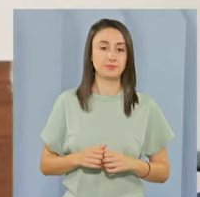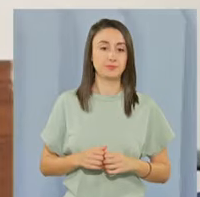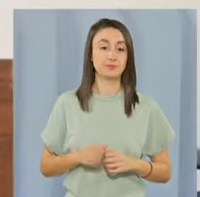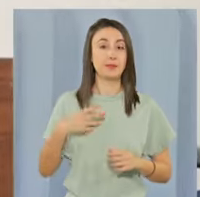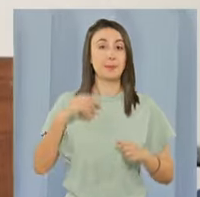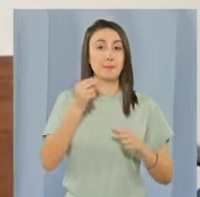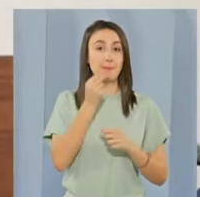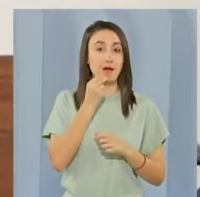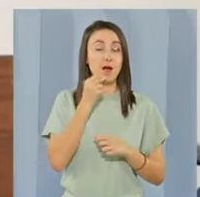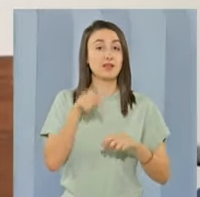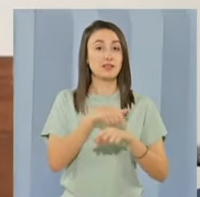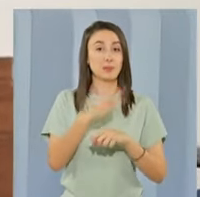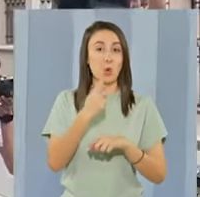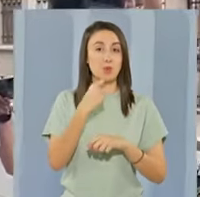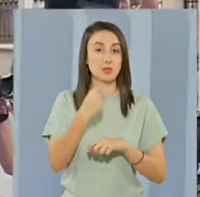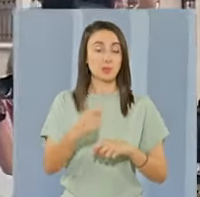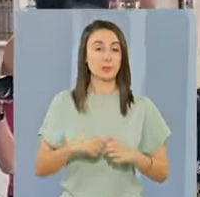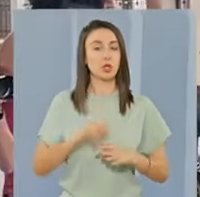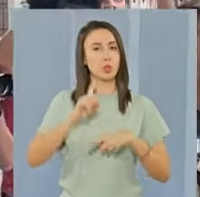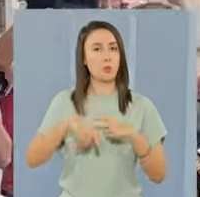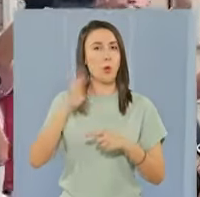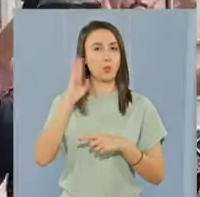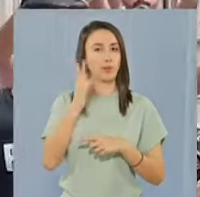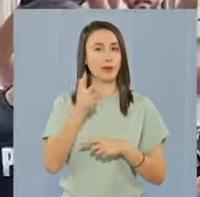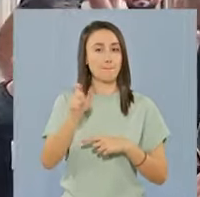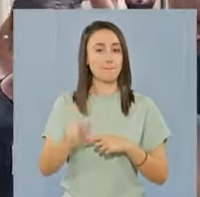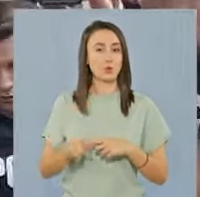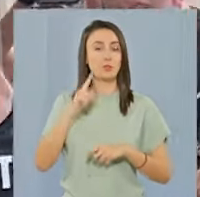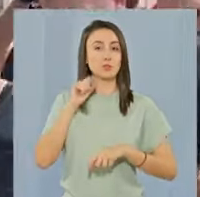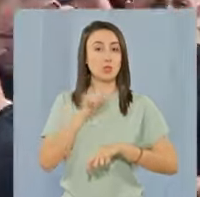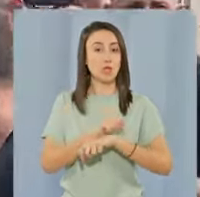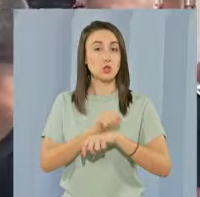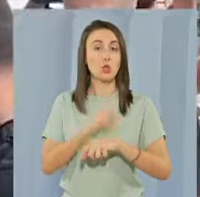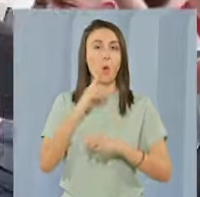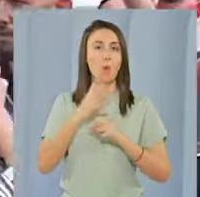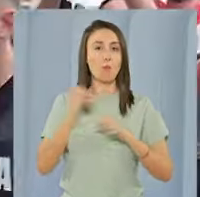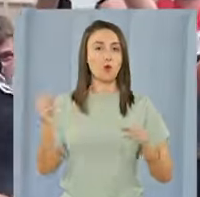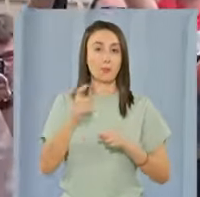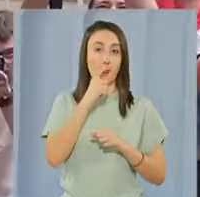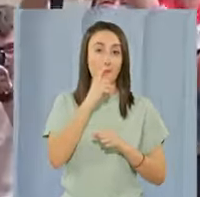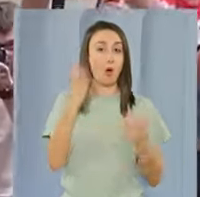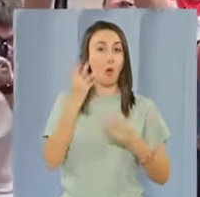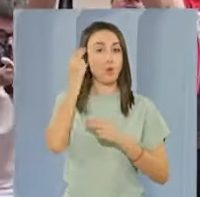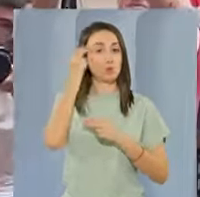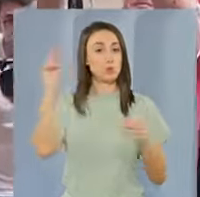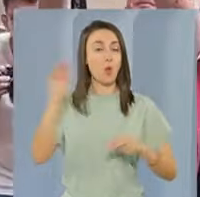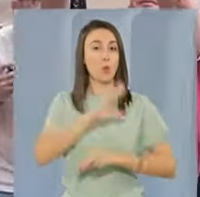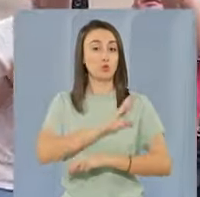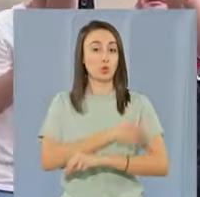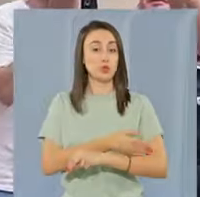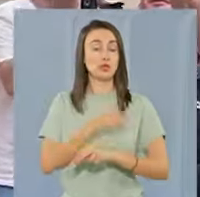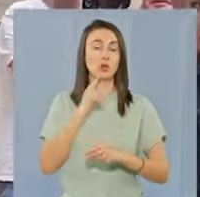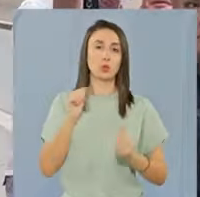nu i s-a dat mâncare timp de aproape 2 săptămâni. După audieri, 3 persoane au fost reținute pentru omor. Bărbatul care a alertat